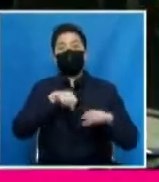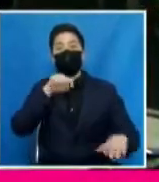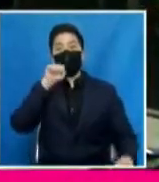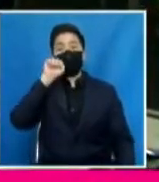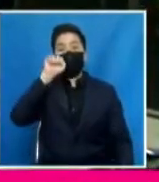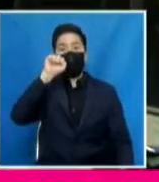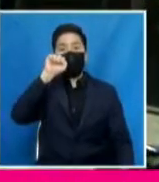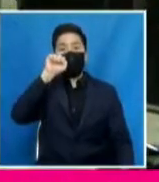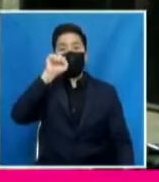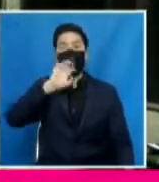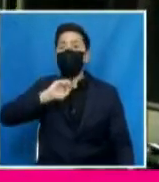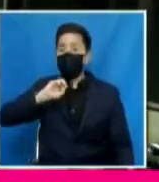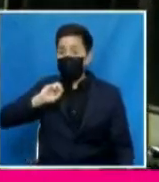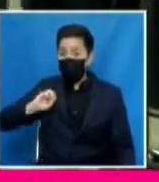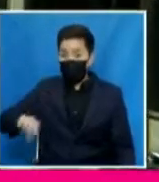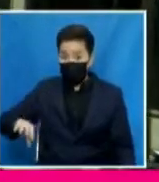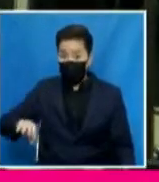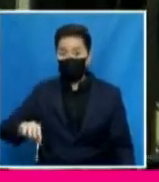และหลักแสน